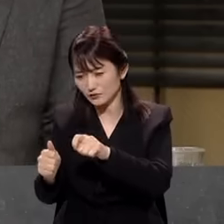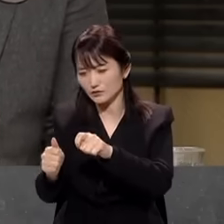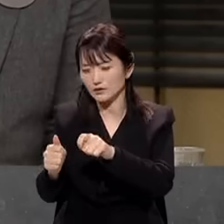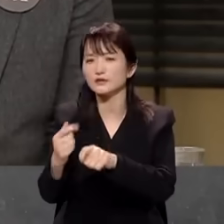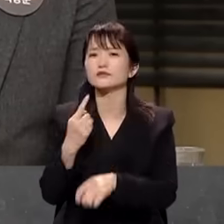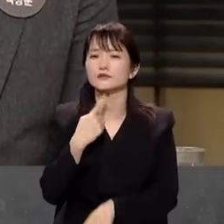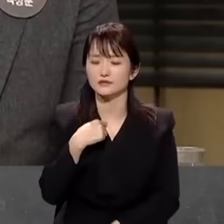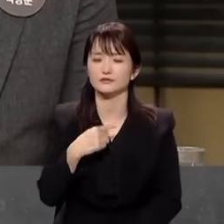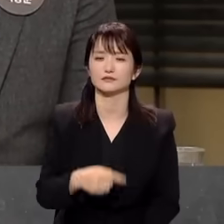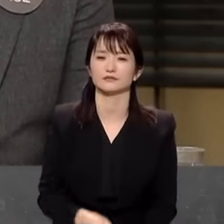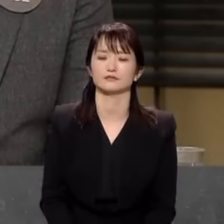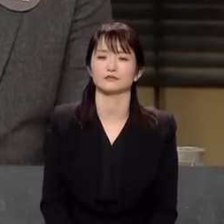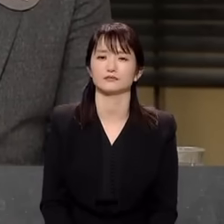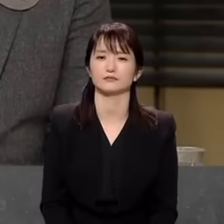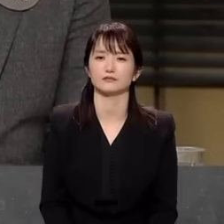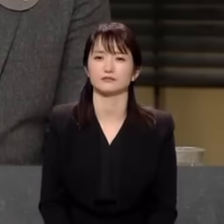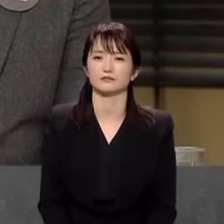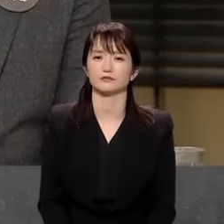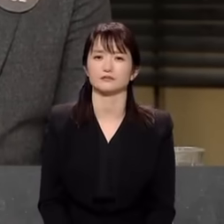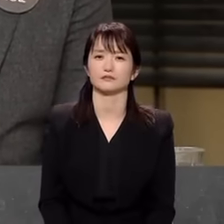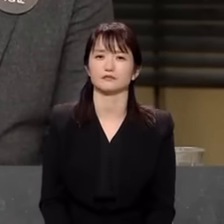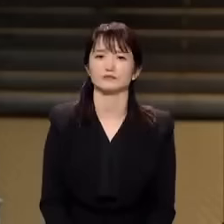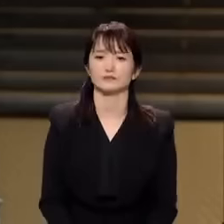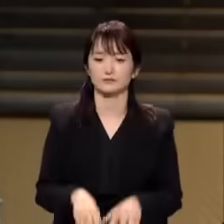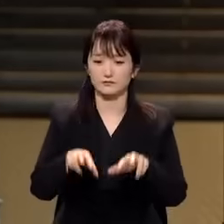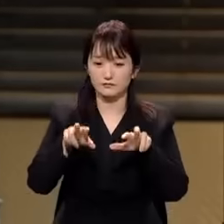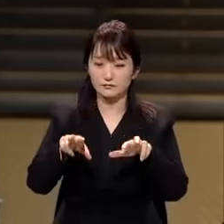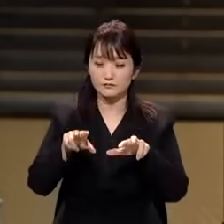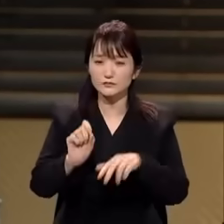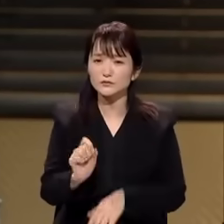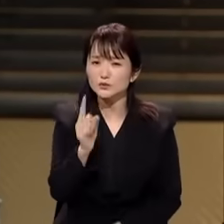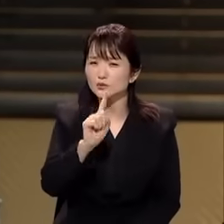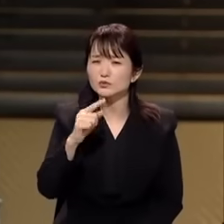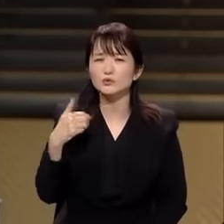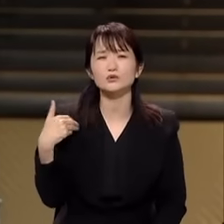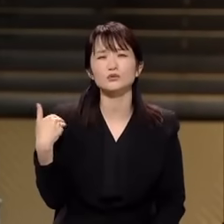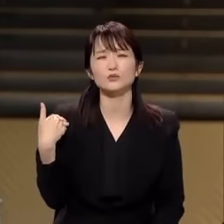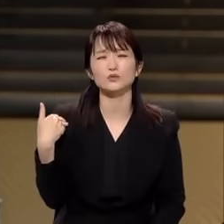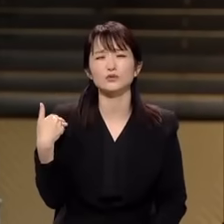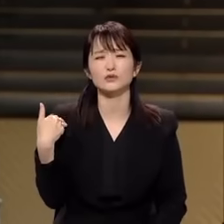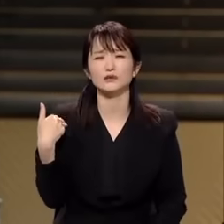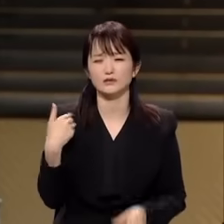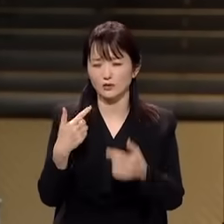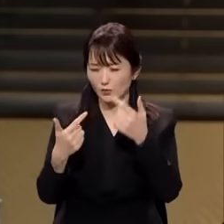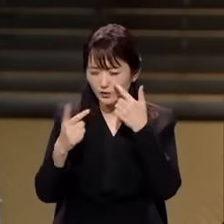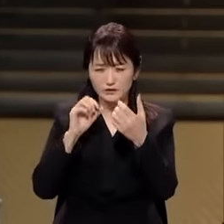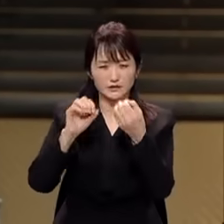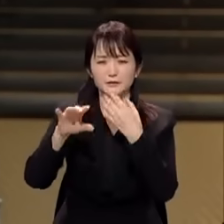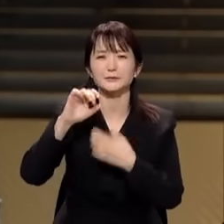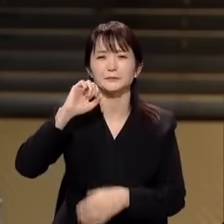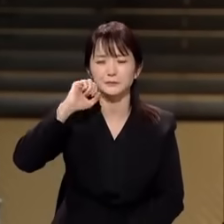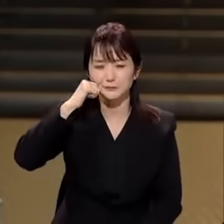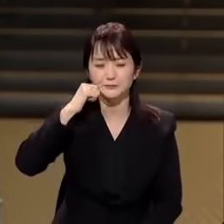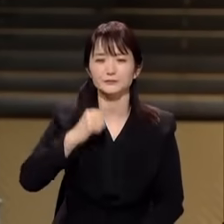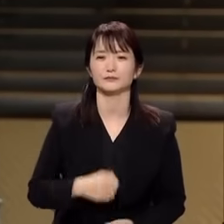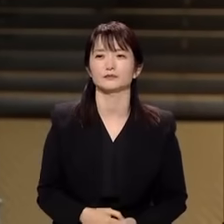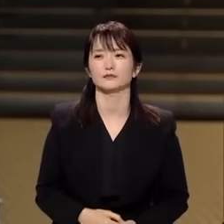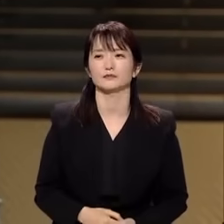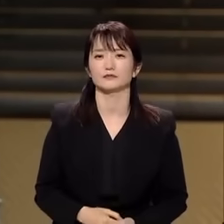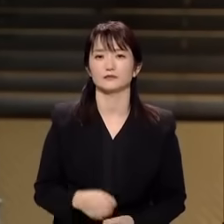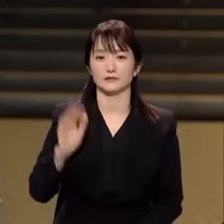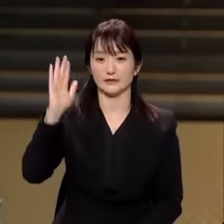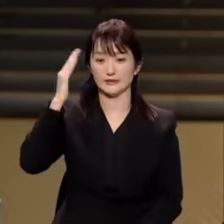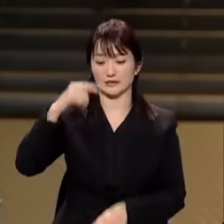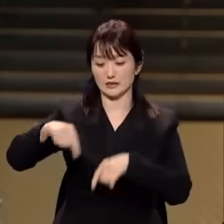그러니까 사실 뭐 지금 정확하게 범행 동기를 알 수 없어서 제가 단언해서 말씀드리긴 좀 그렇지만 최근에 이제 정치 상황